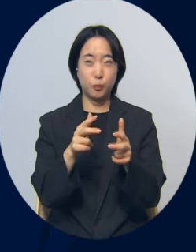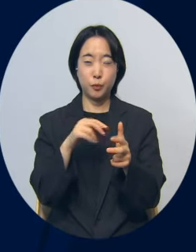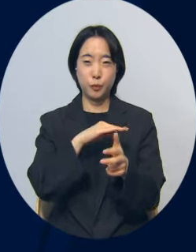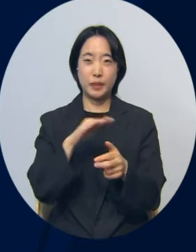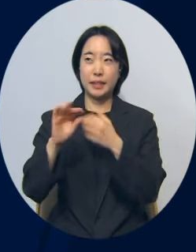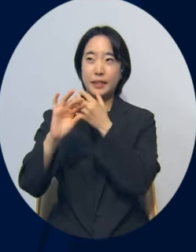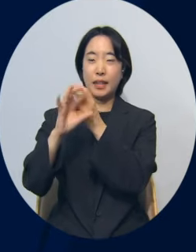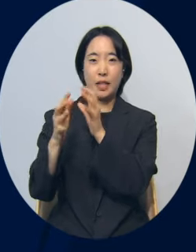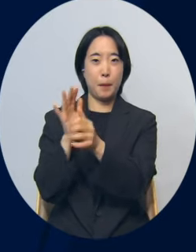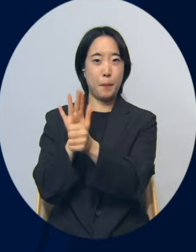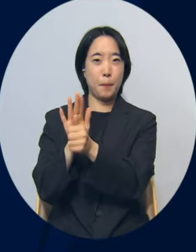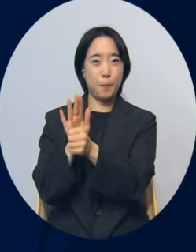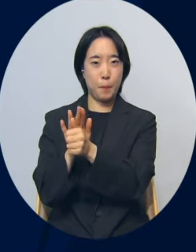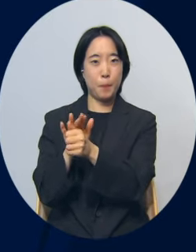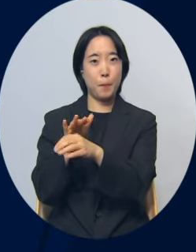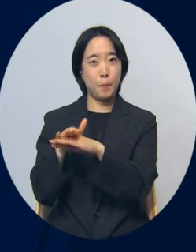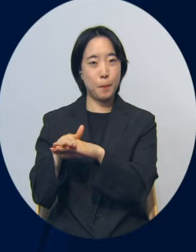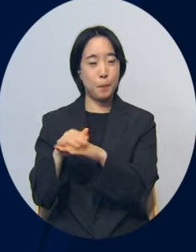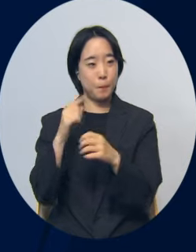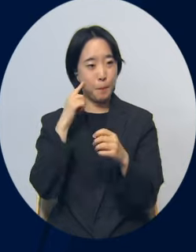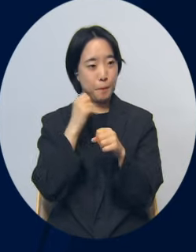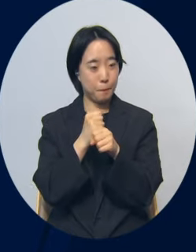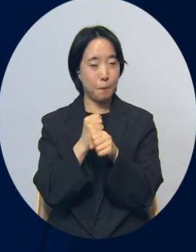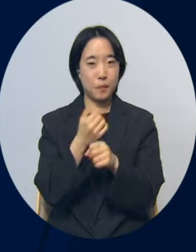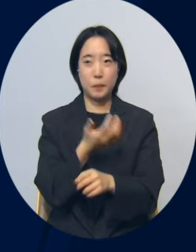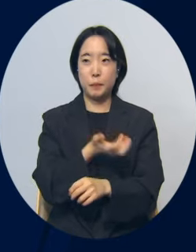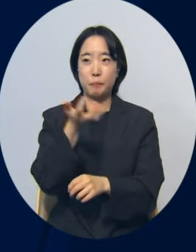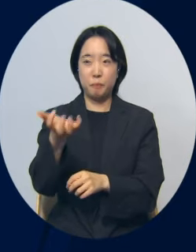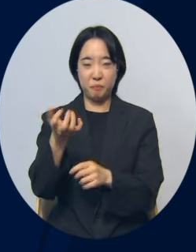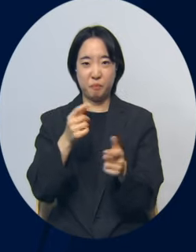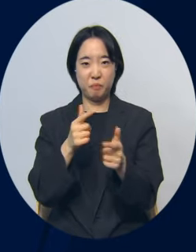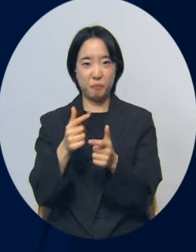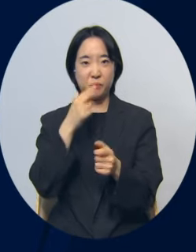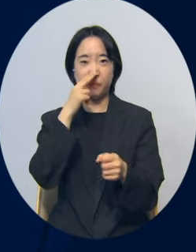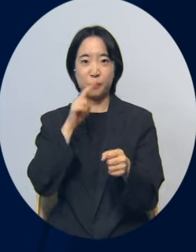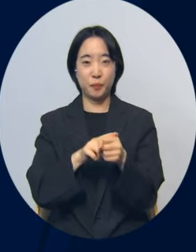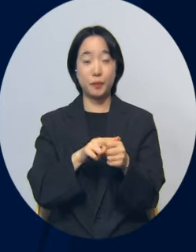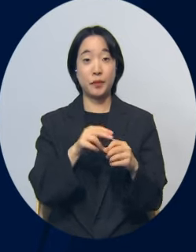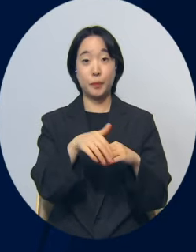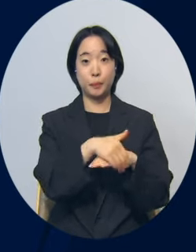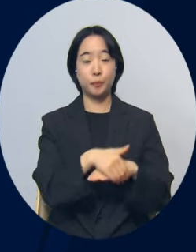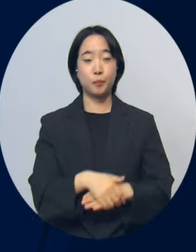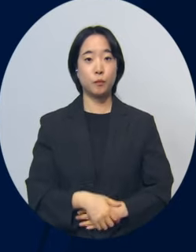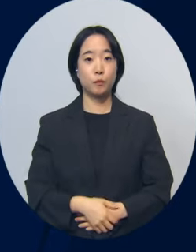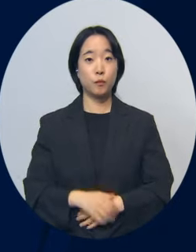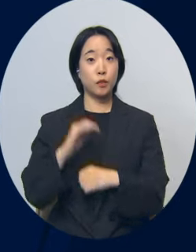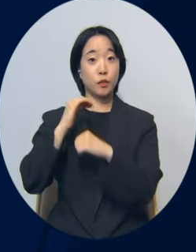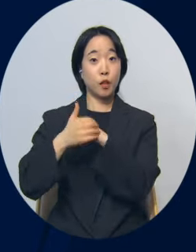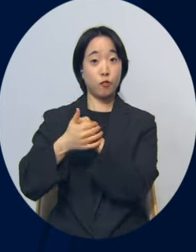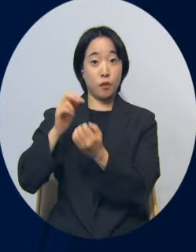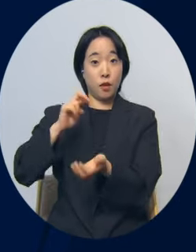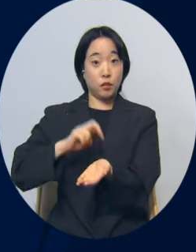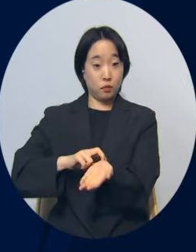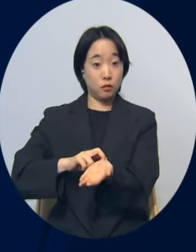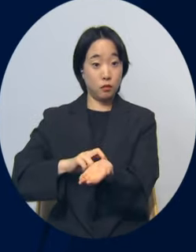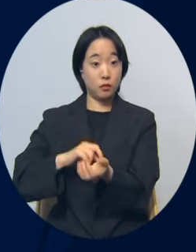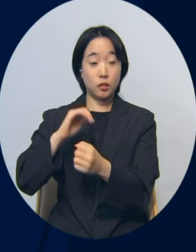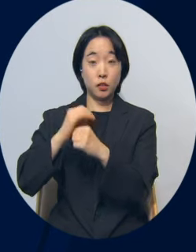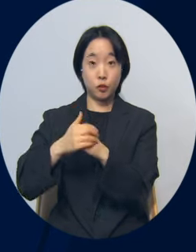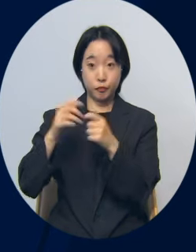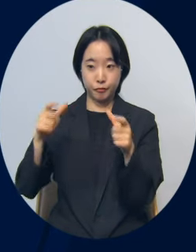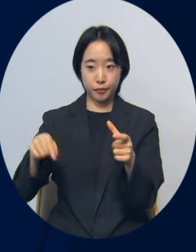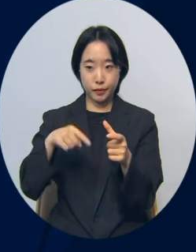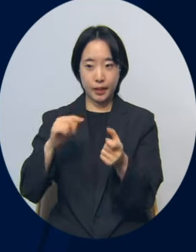통해 전문대 최초로 해외 진출을 추진하기로 했습니다. 대구 한의대는 지역과 연계해 한의학 인재를